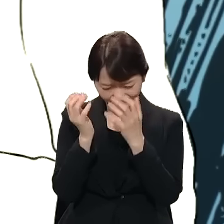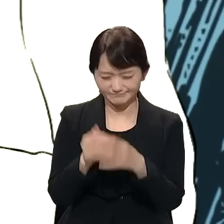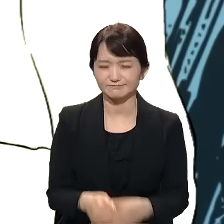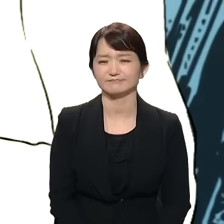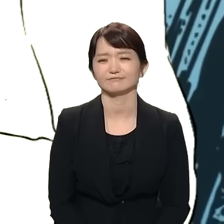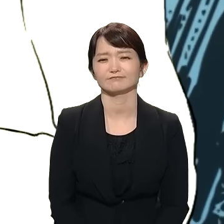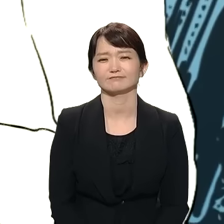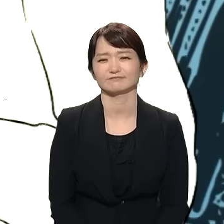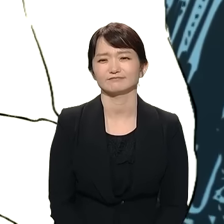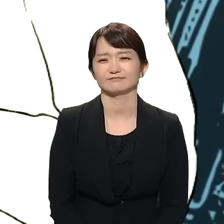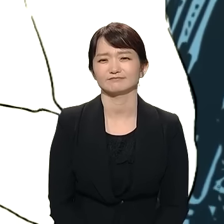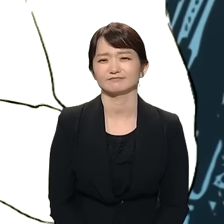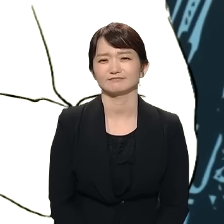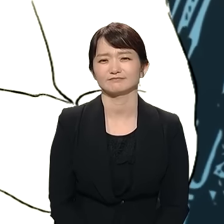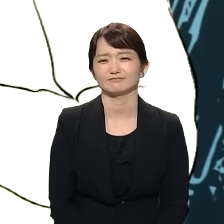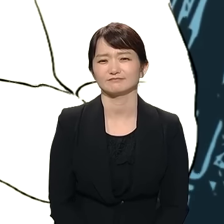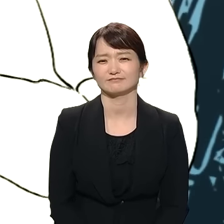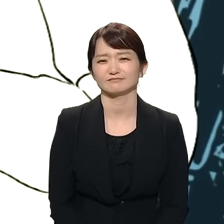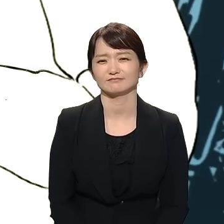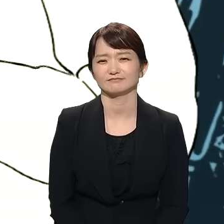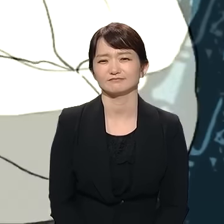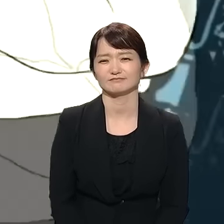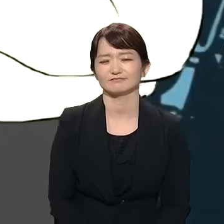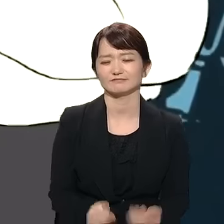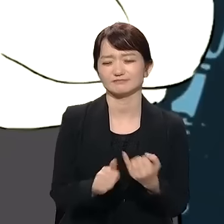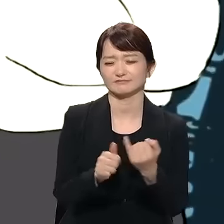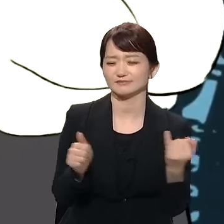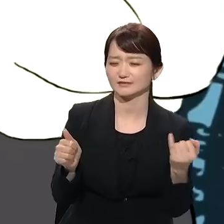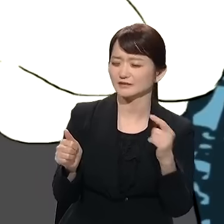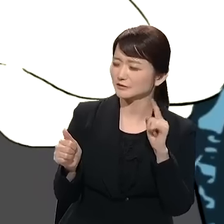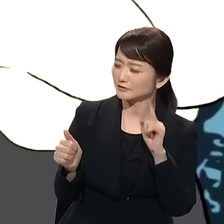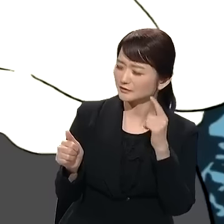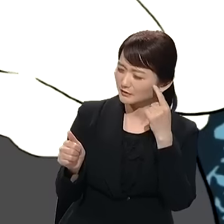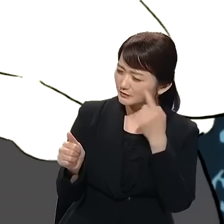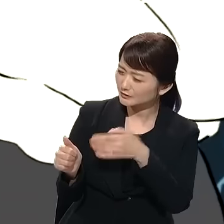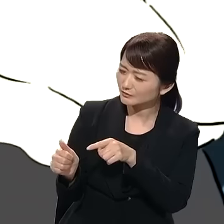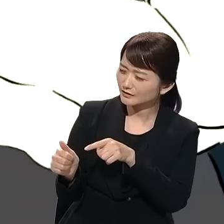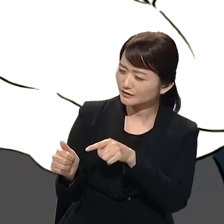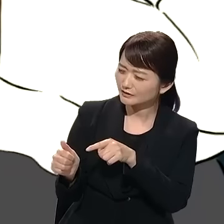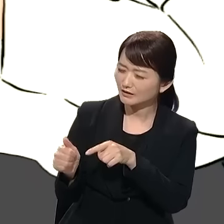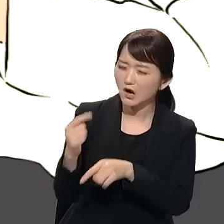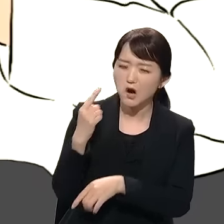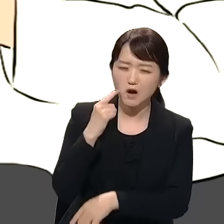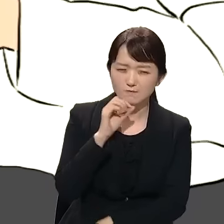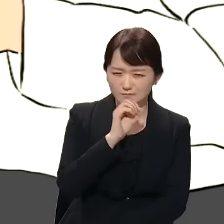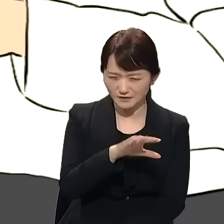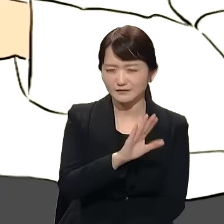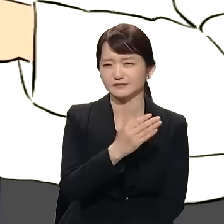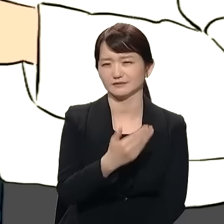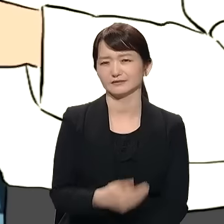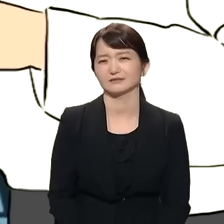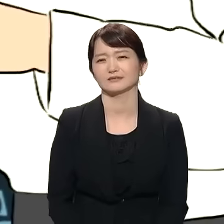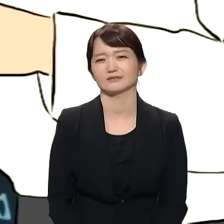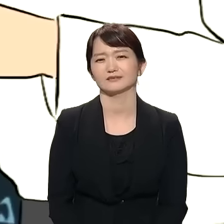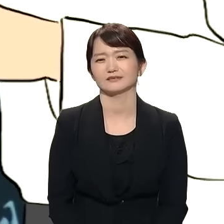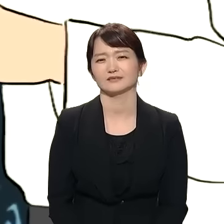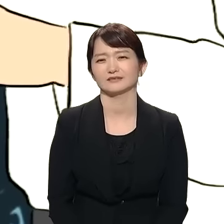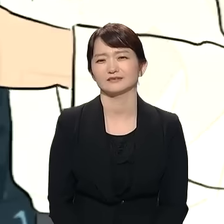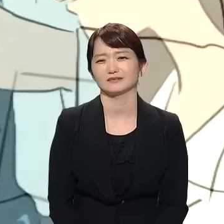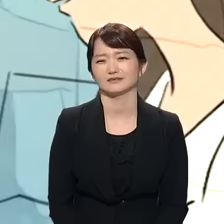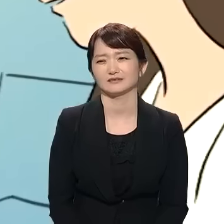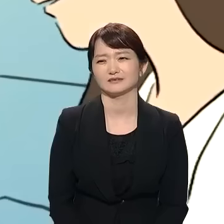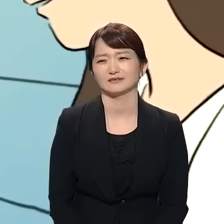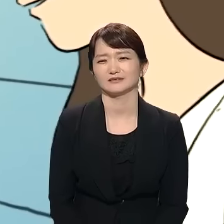박교수님 그럴 때 그 유도 신문이라고 그거 그땐 거짓말 해야 됩니다 아네 이게 정말 하얀